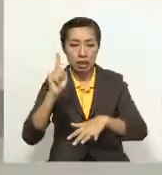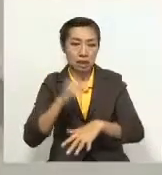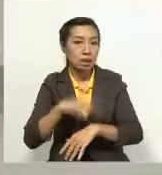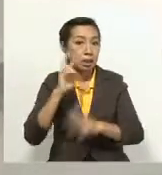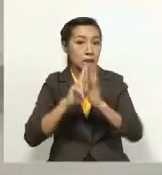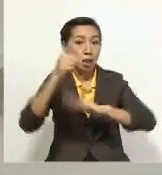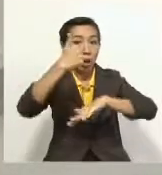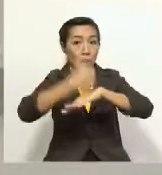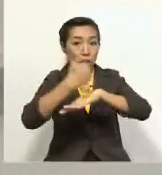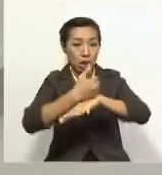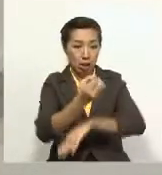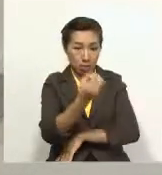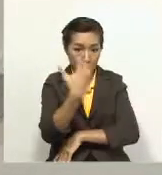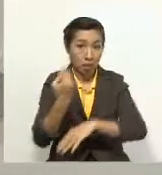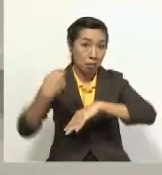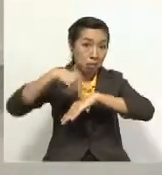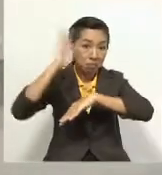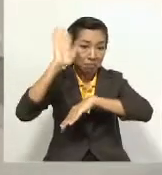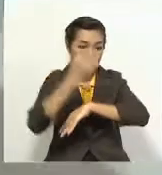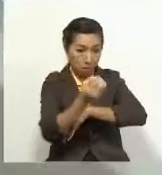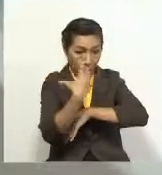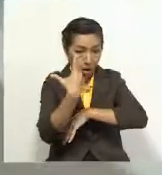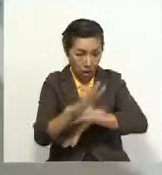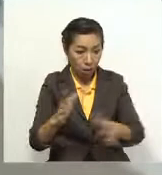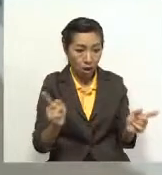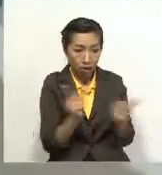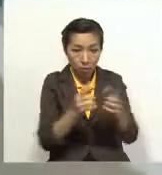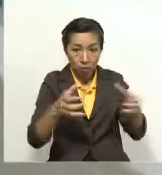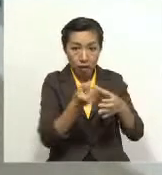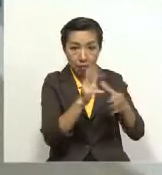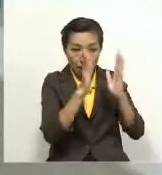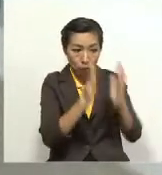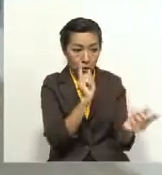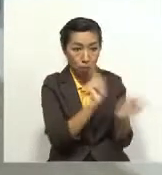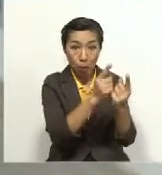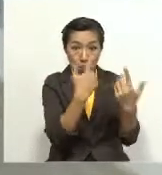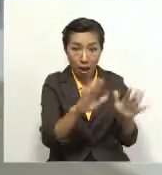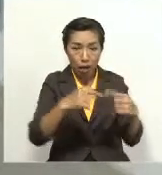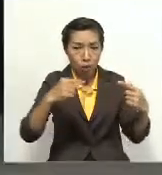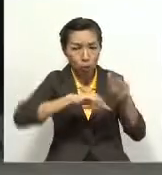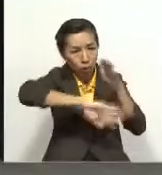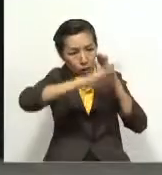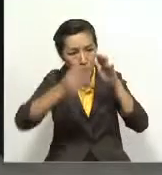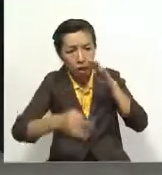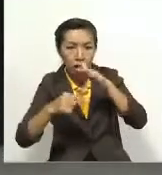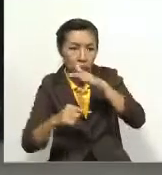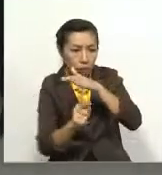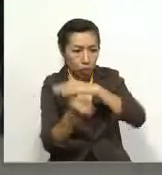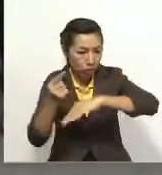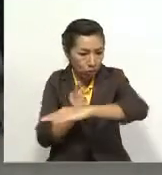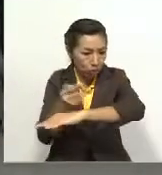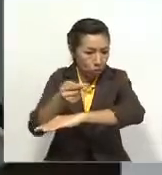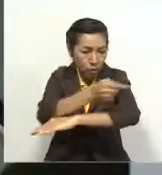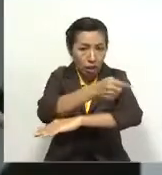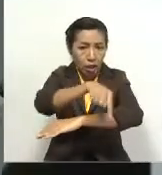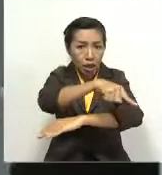ากผู้ว่าราชการจังหวัดเชียงรายแถลงข่าวการพบผู้ประสบภัยทีมหมูป่าทั้ง13ชีวิตที่บริเวณห้องโถงเลยหาดพัทยาบีชไ